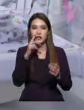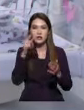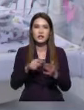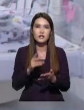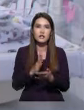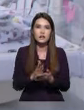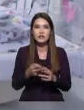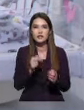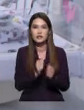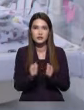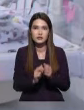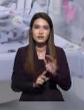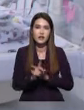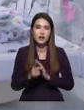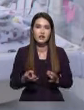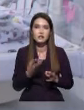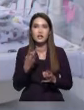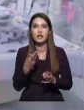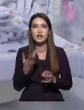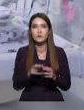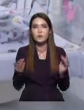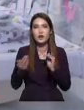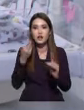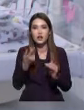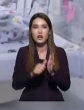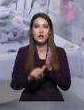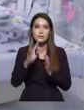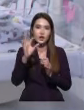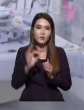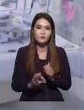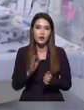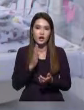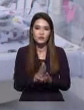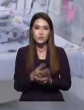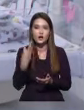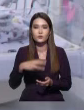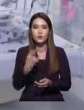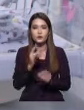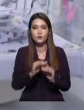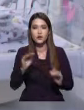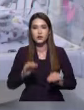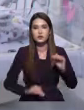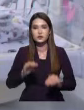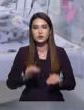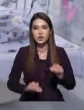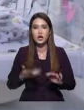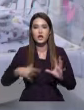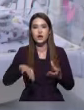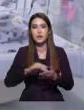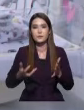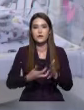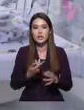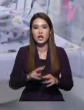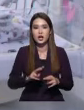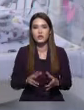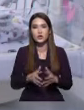келді. Оның 358-і шала туған. Бұл 6,4%. Соның ішінде 33 нәрестенің салмағы бір келіге жетпейді. Бұл ең төмен